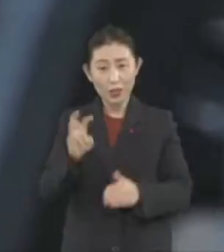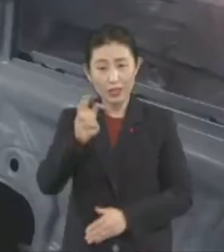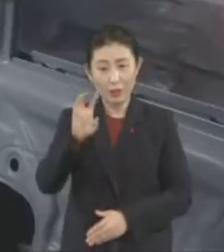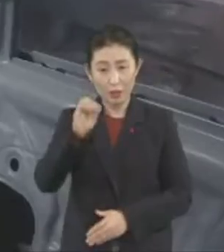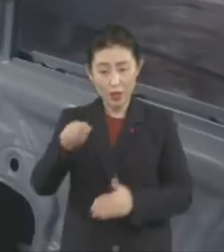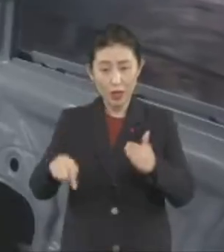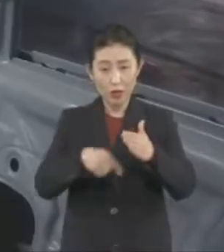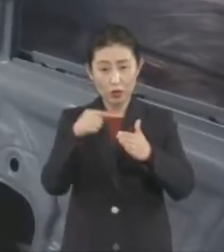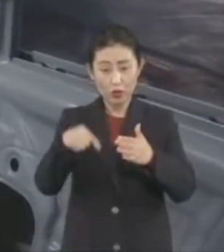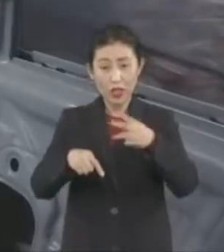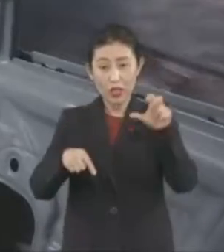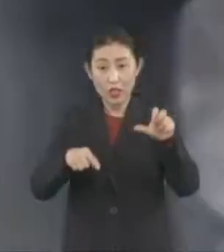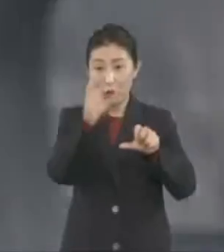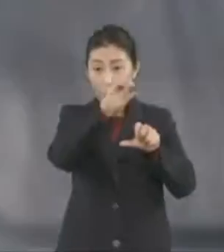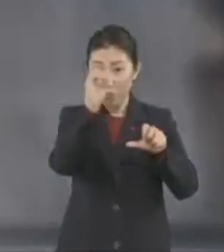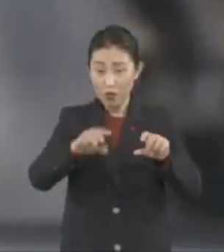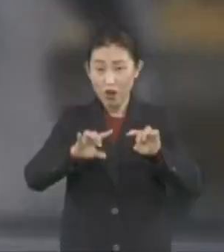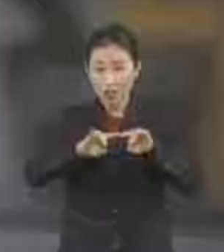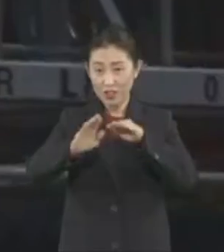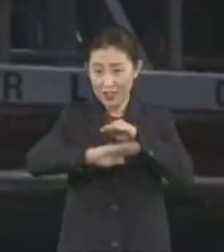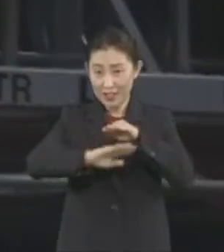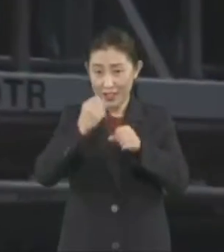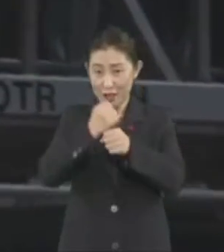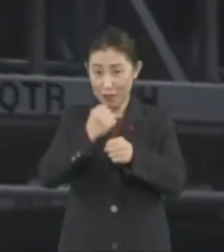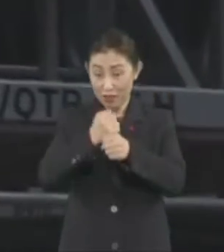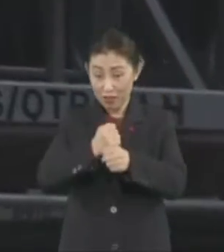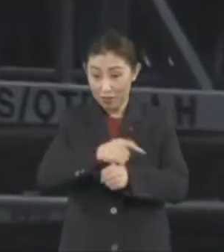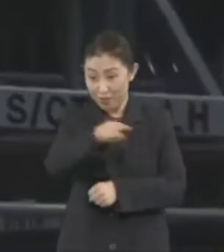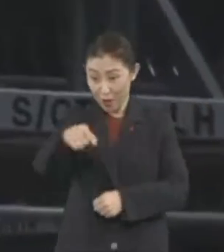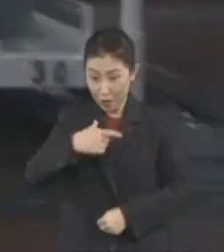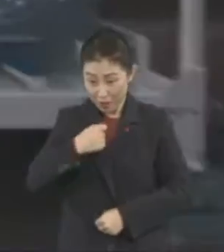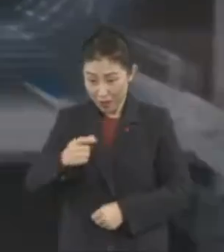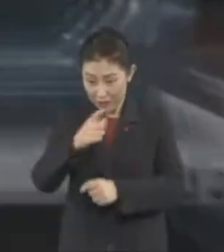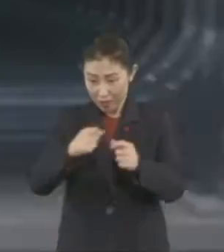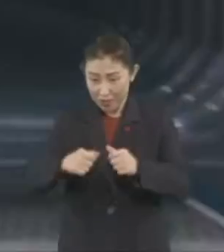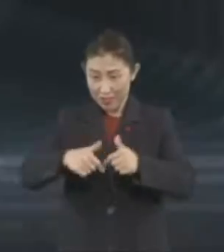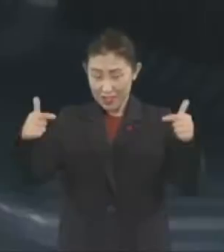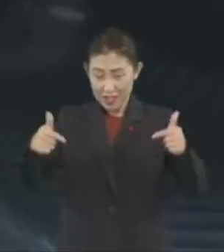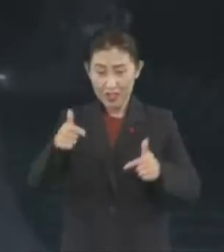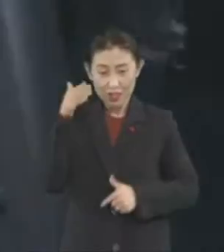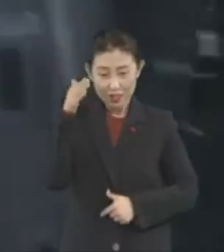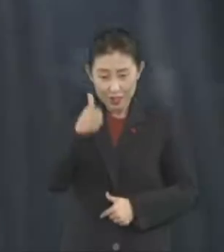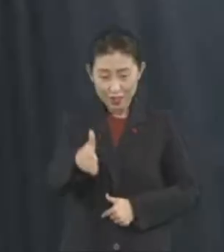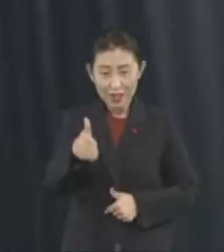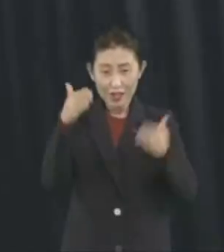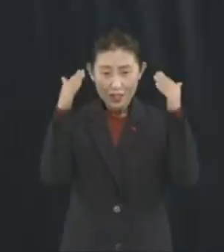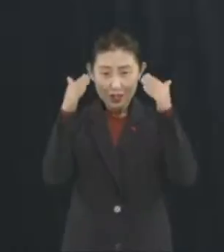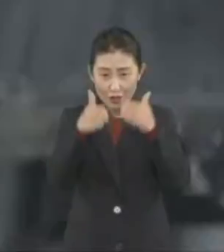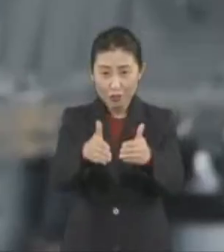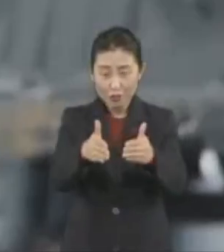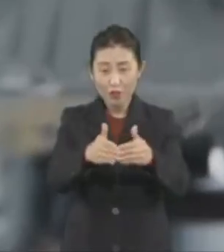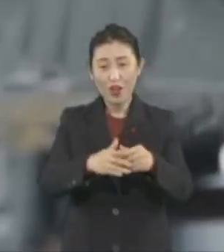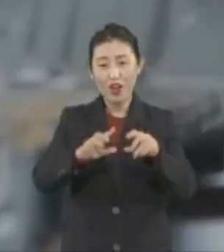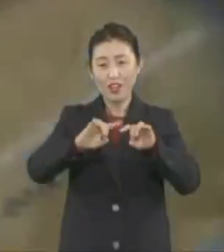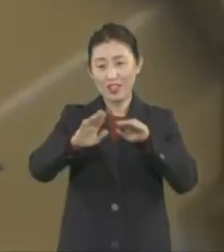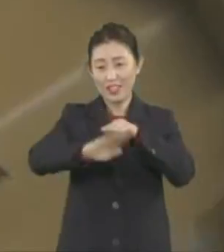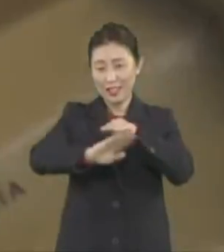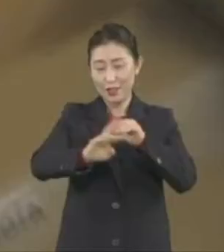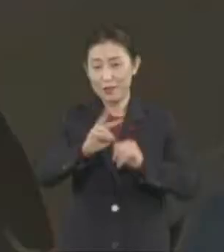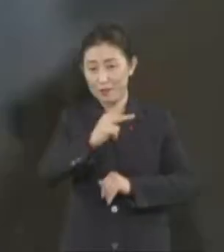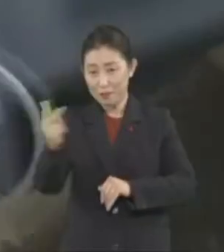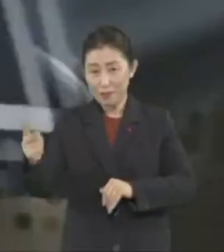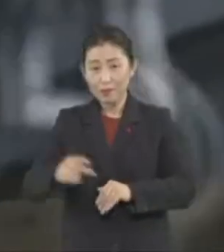가운데 25%를 시작으로 시장의 수요가 증가하면 아예 신형 전기차의 주축 공장으로